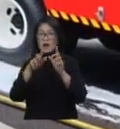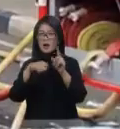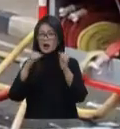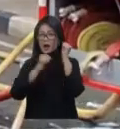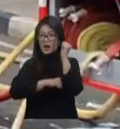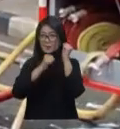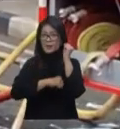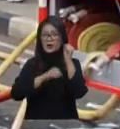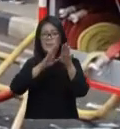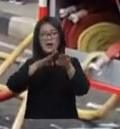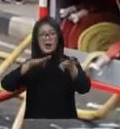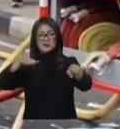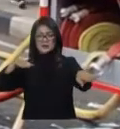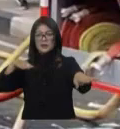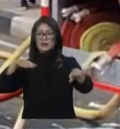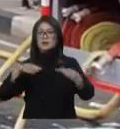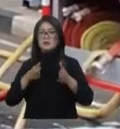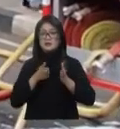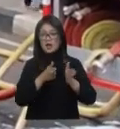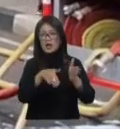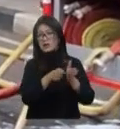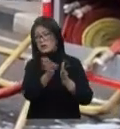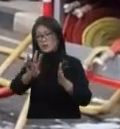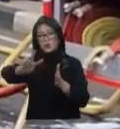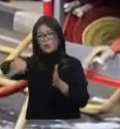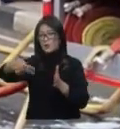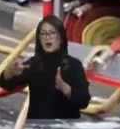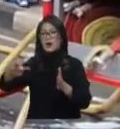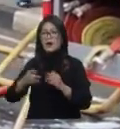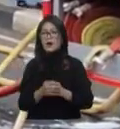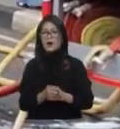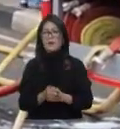Dari Jakarta, Rio Manik, iNews, melaporkan.